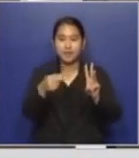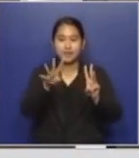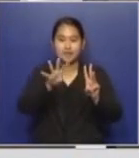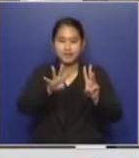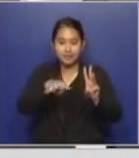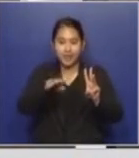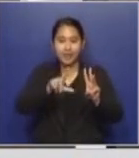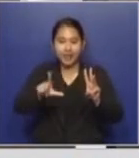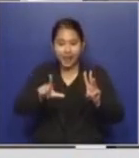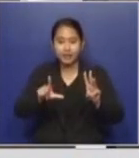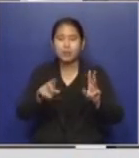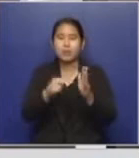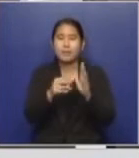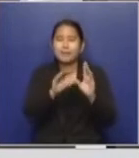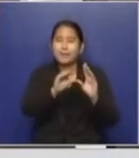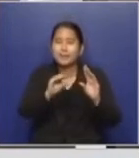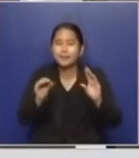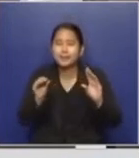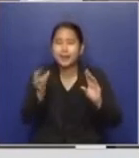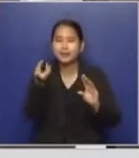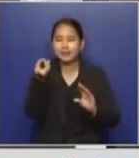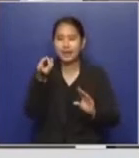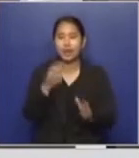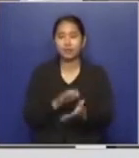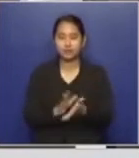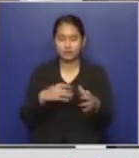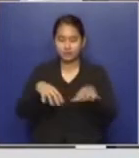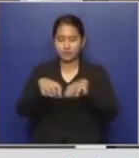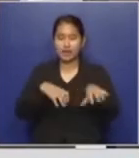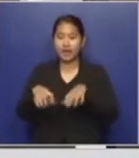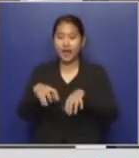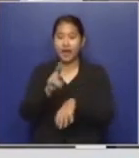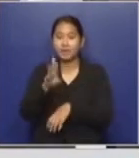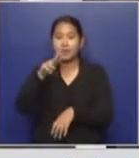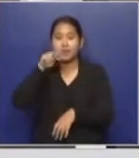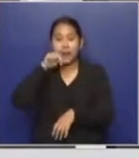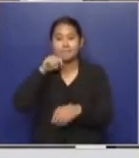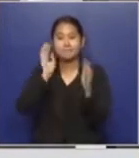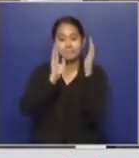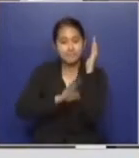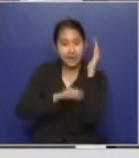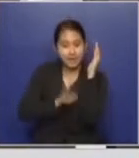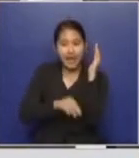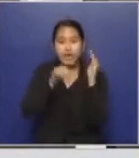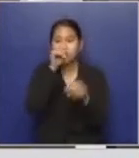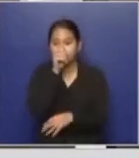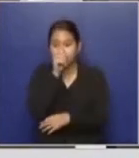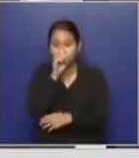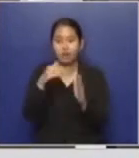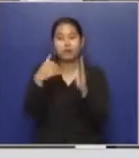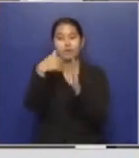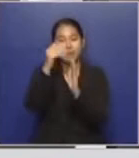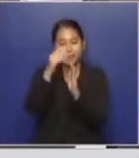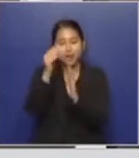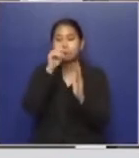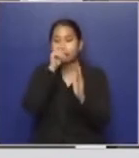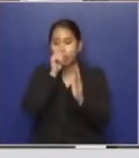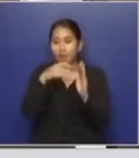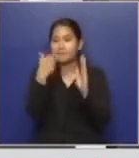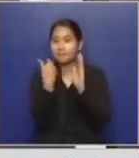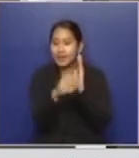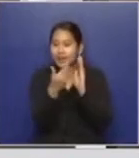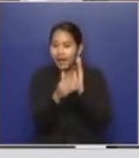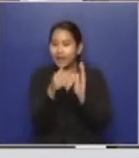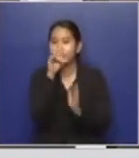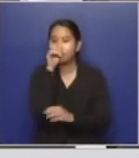614,000 ล้านขอแค่เศษแค่นั้นแหละครับมาบริหารจัดการลองดูแถวภาคใต้ทดสอบแถวภาคเหนือทดสอบแถวภาคอีสานทดสอ